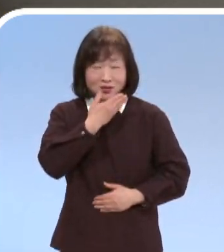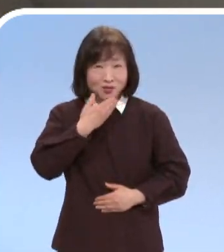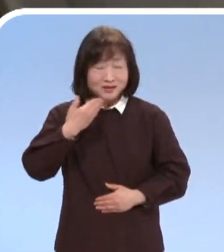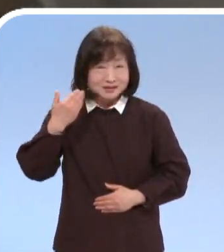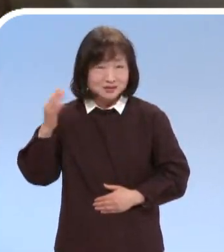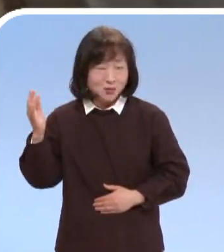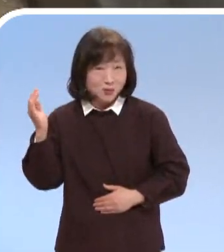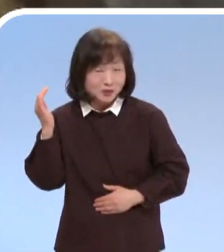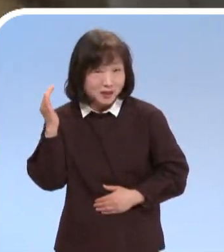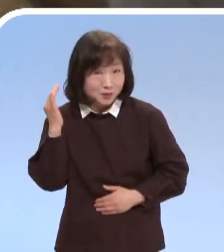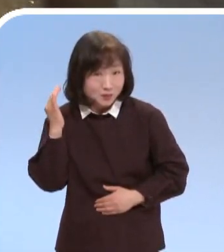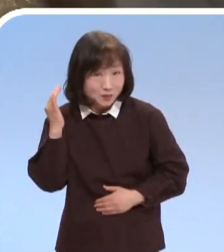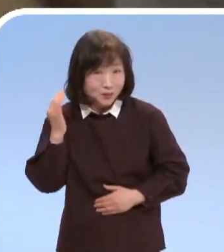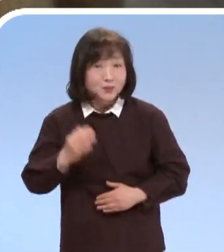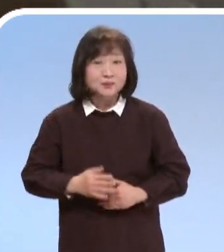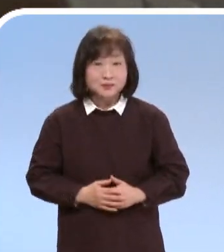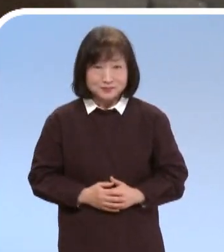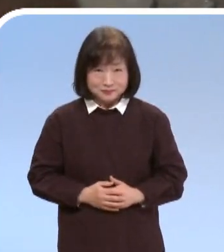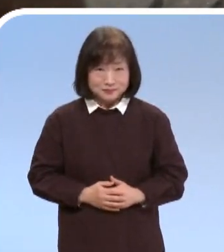いい音。